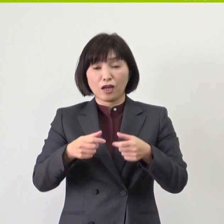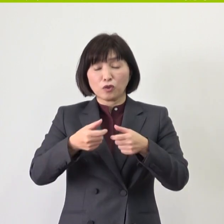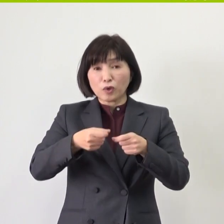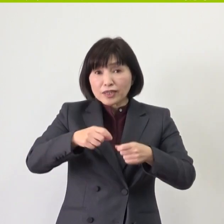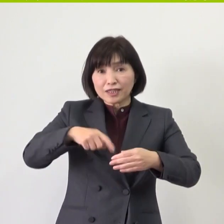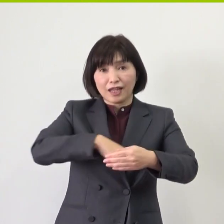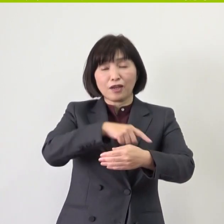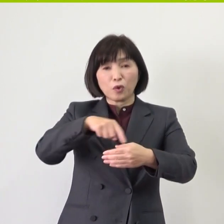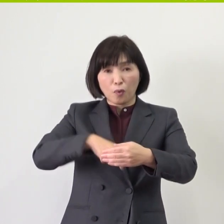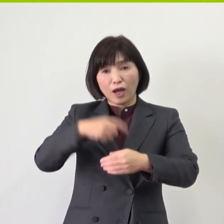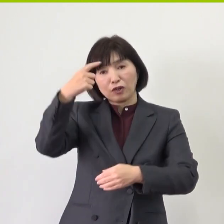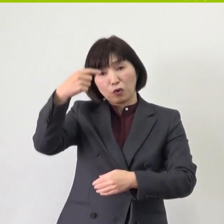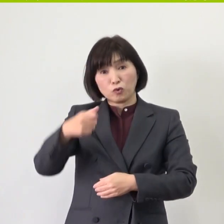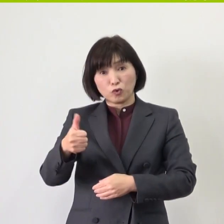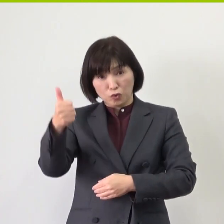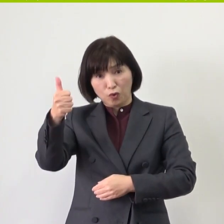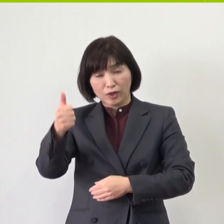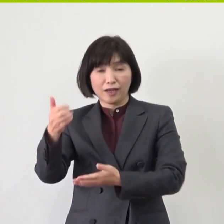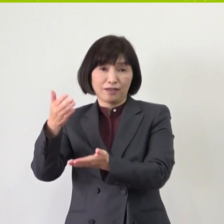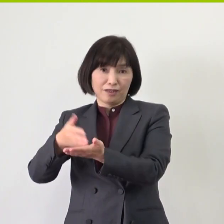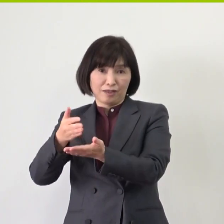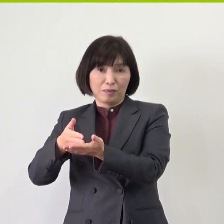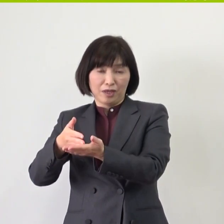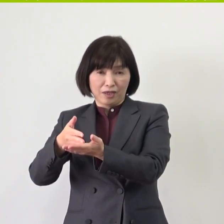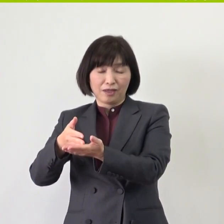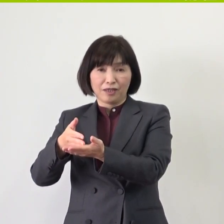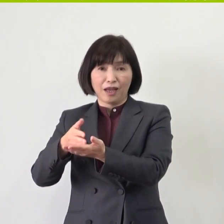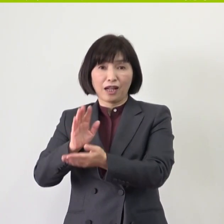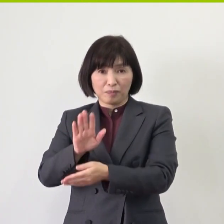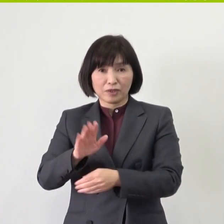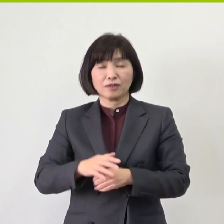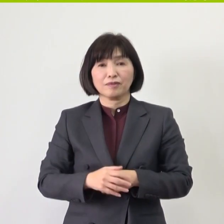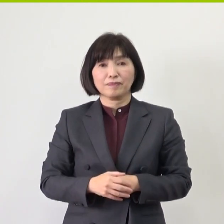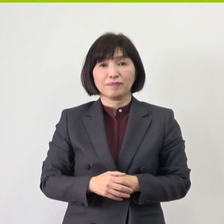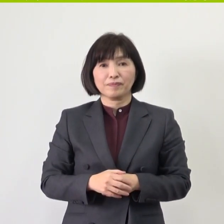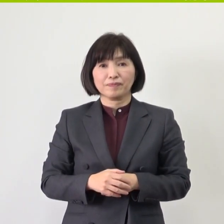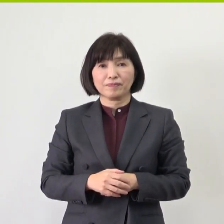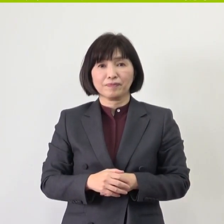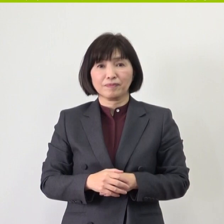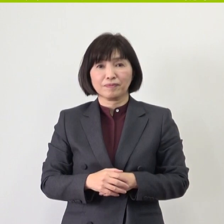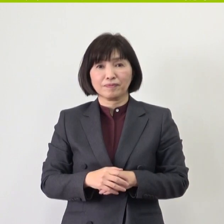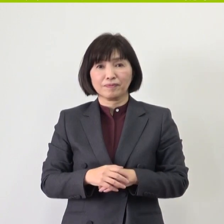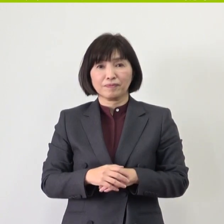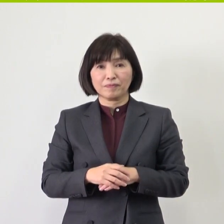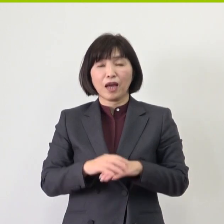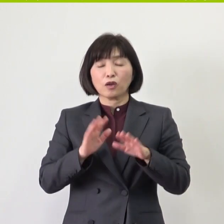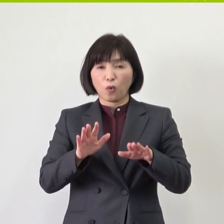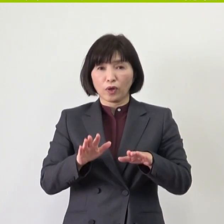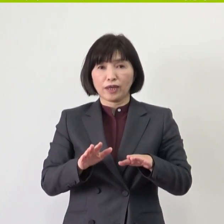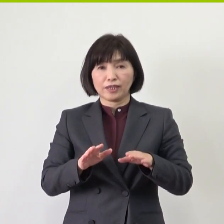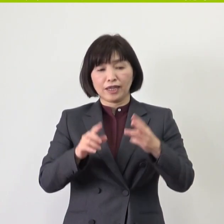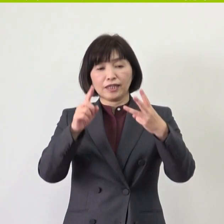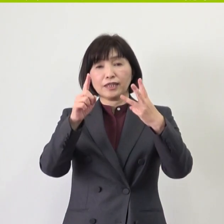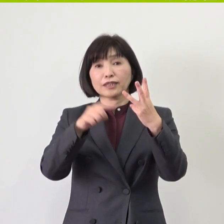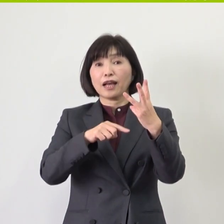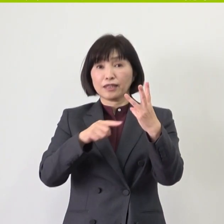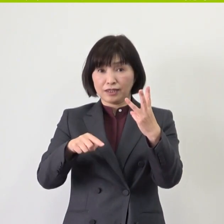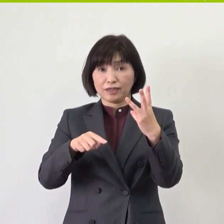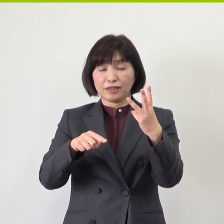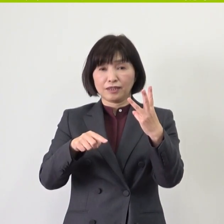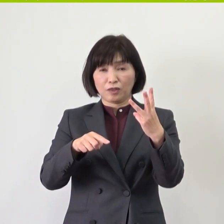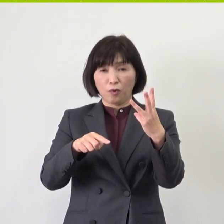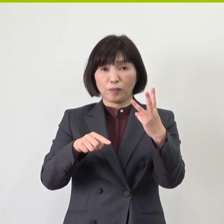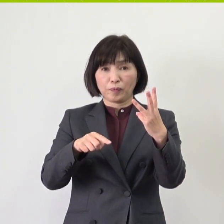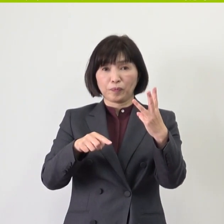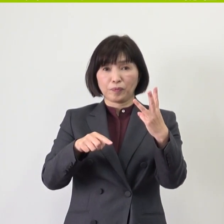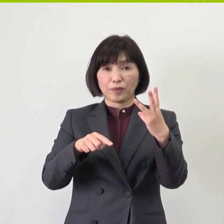詳しくはですね、また教育長からご説明をいただきたいと思いますが、今回、中島幸子様を含め3名の方